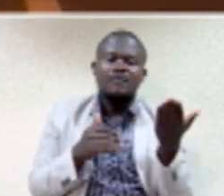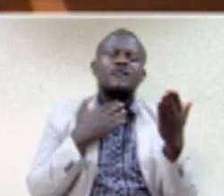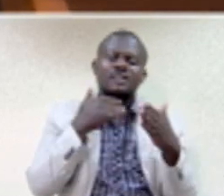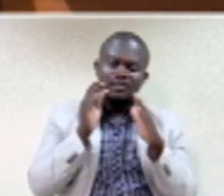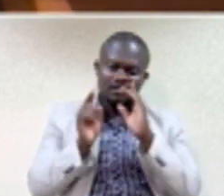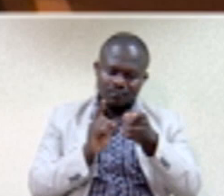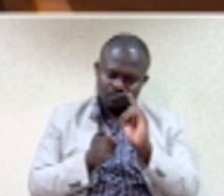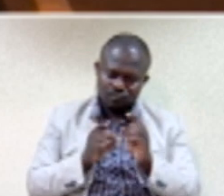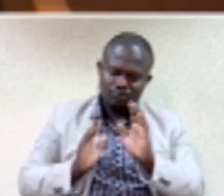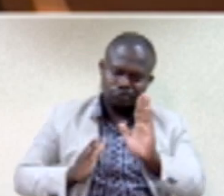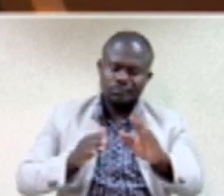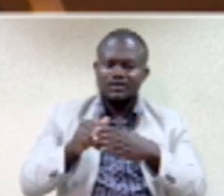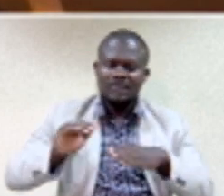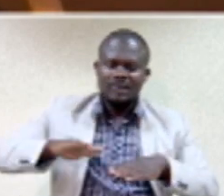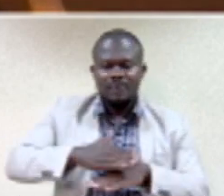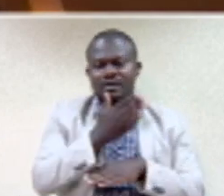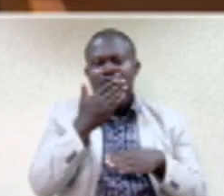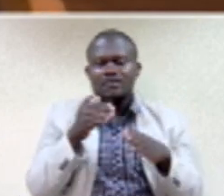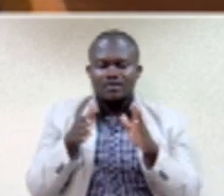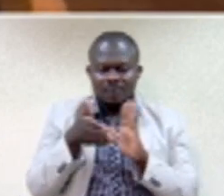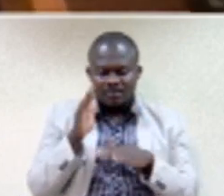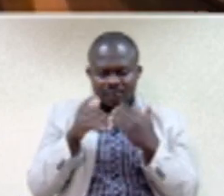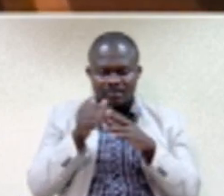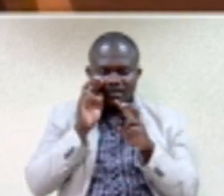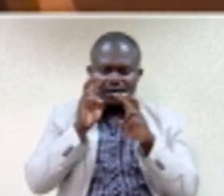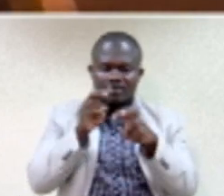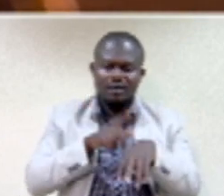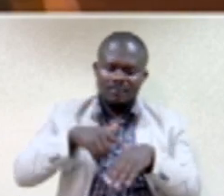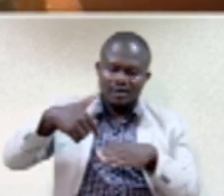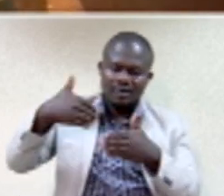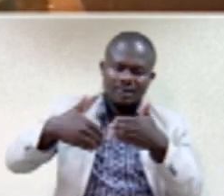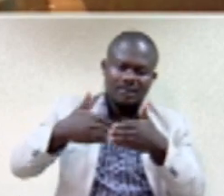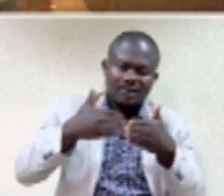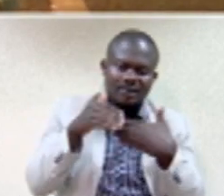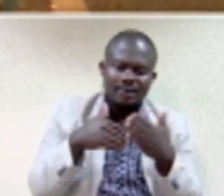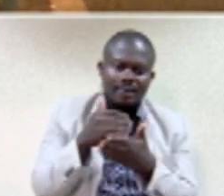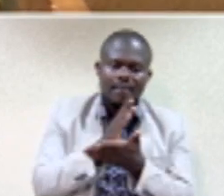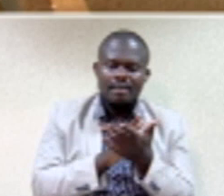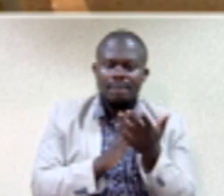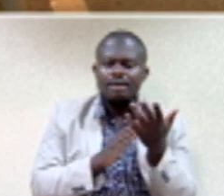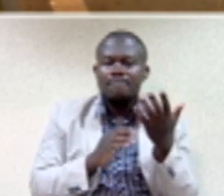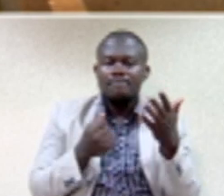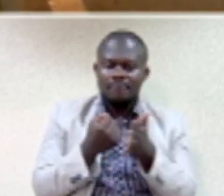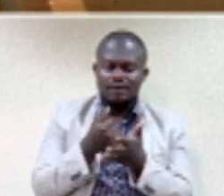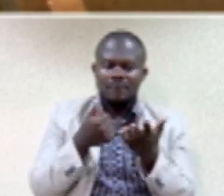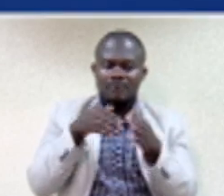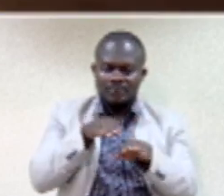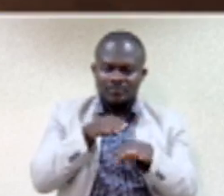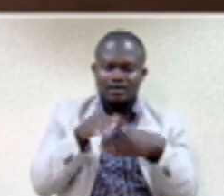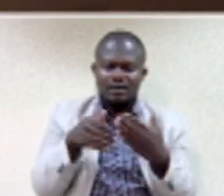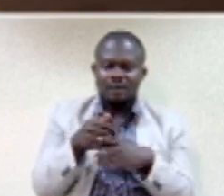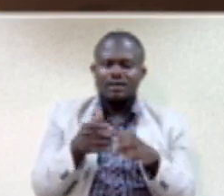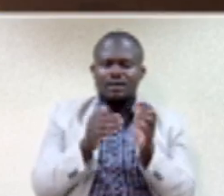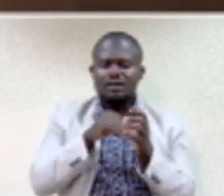ashaka gutaha cyangwa se usohokamo ashaka gutaha iwe ukabona ko mu masaha yegera saa moya bisa nk'aho bishatse guteza mbuteyaje